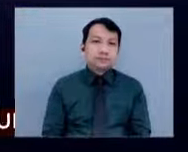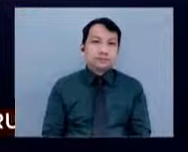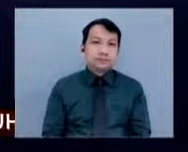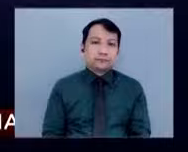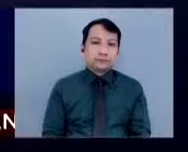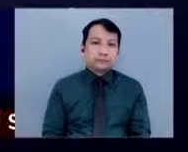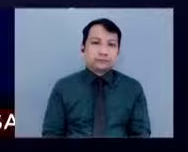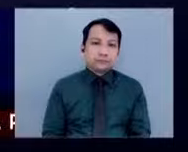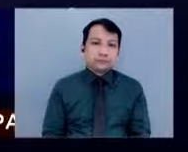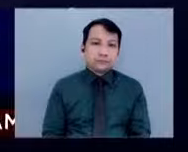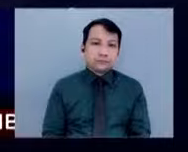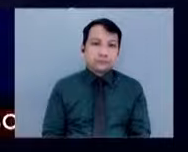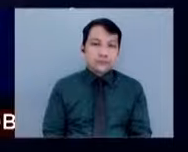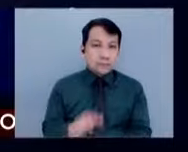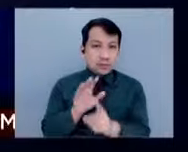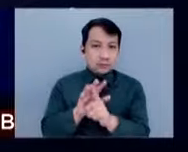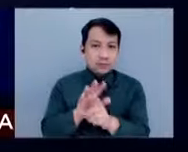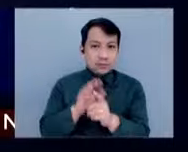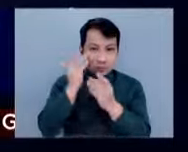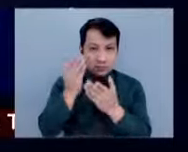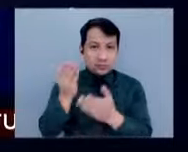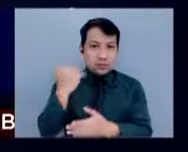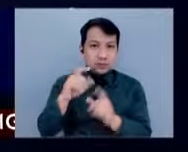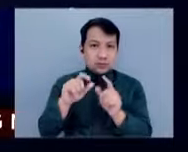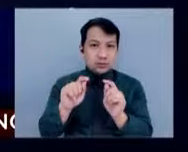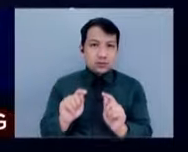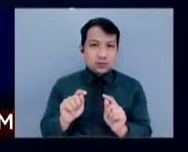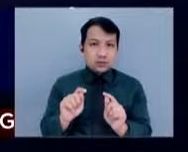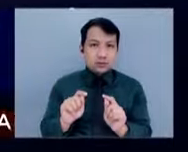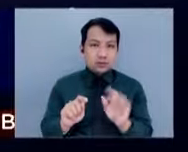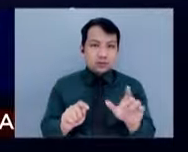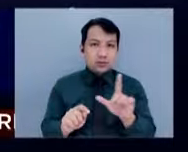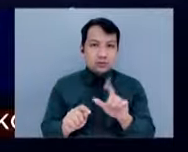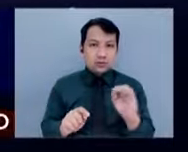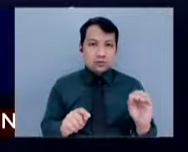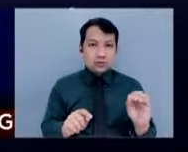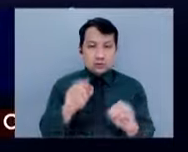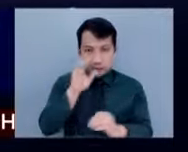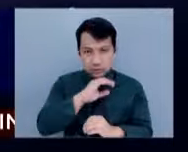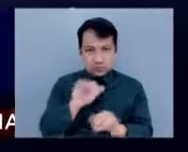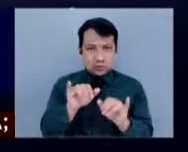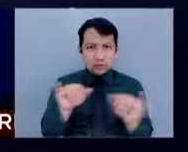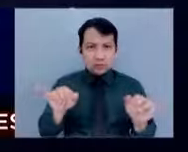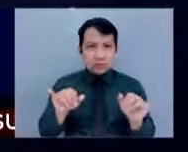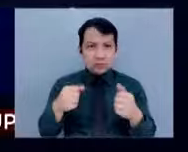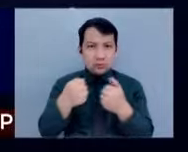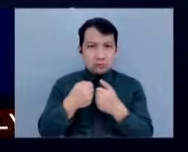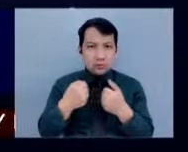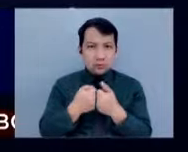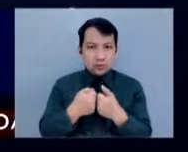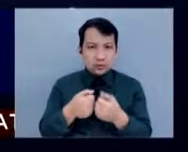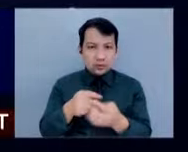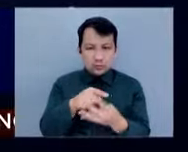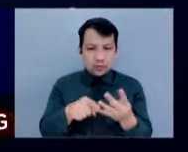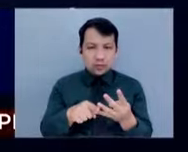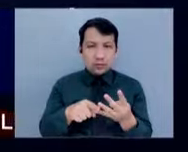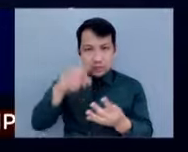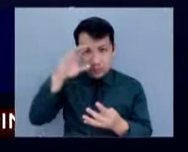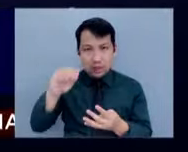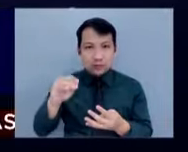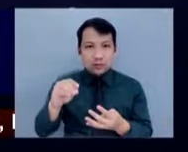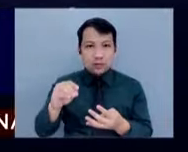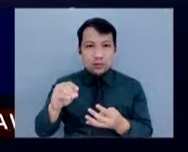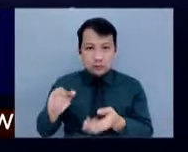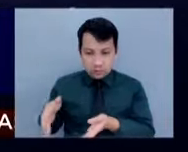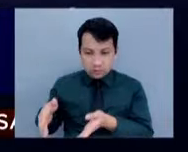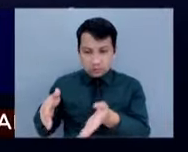Sa viral video na ito noong Sabado sa barangay Lahog, Cebu City, tila naging boxing ring ng 4 na lalaki ang sidewalk katabi ng pinag-iinuman nilang